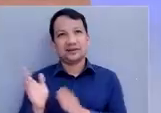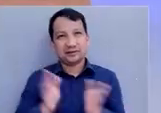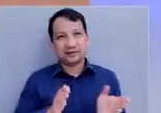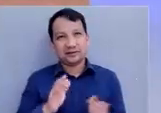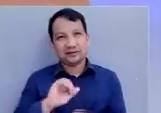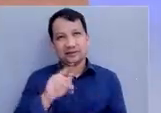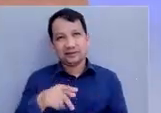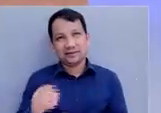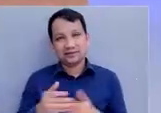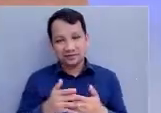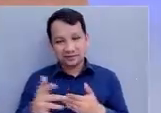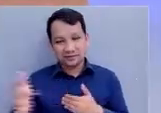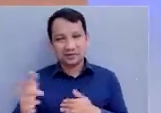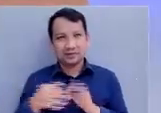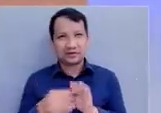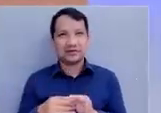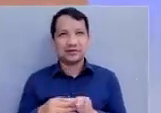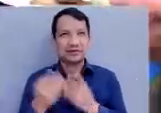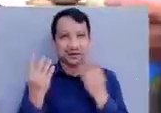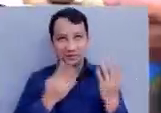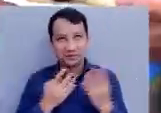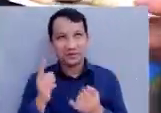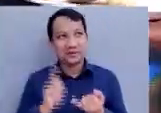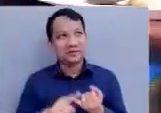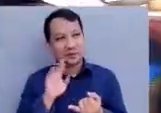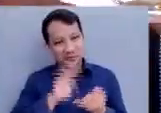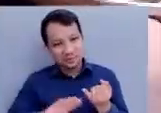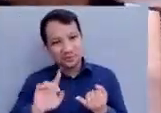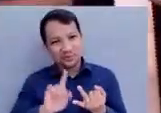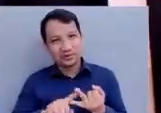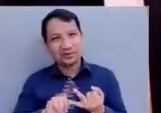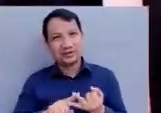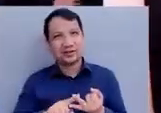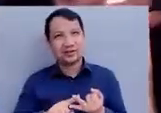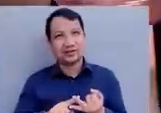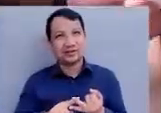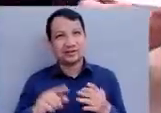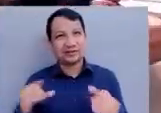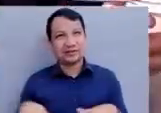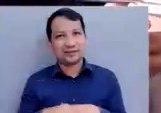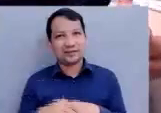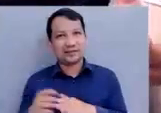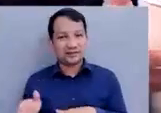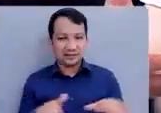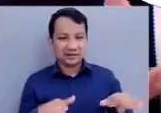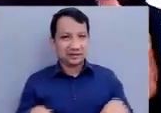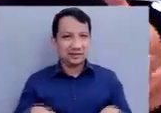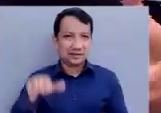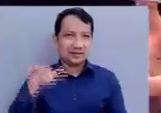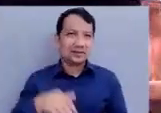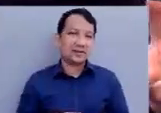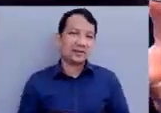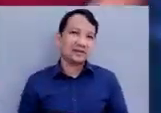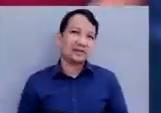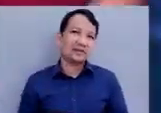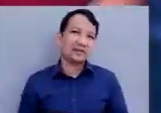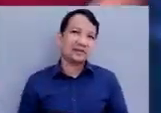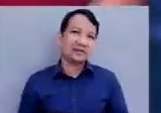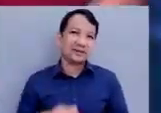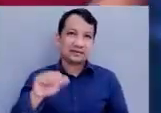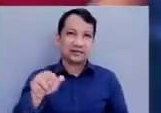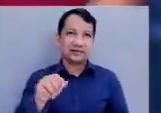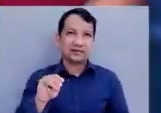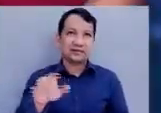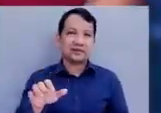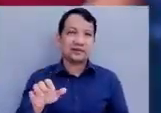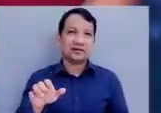Apo tuloytuloy po nag do nag ano nagb pinal toos hanggang ano po o Ito naman ang tanong ko James para sa